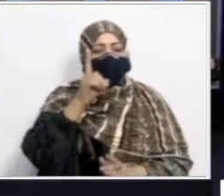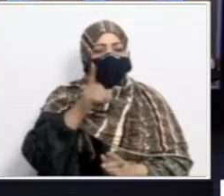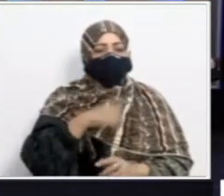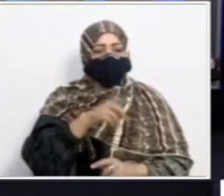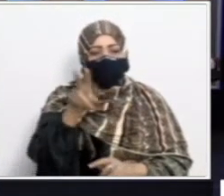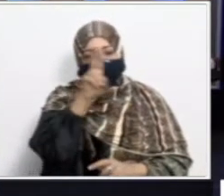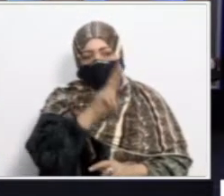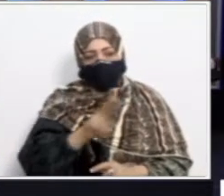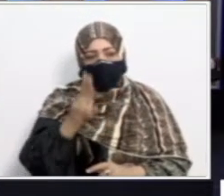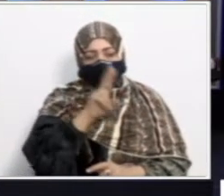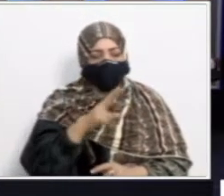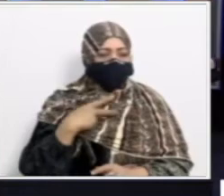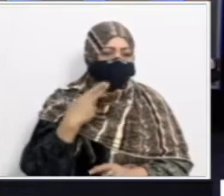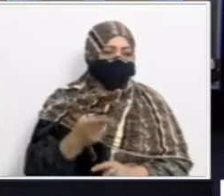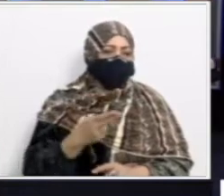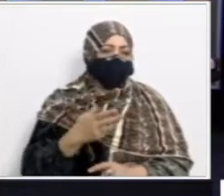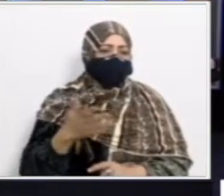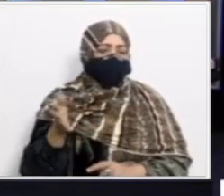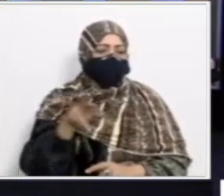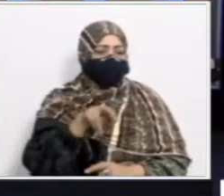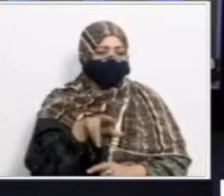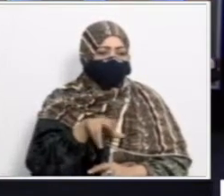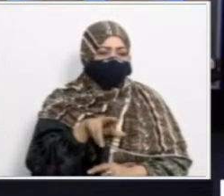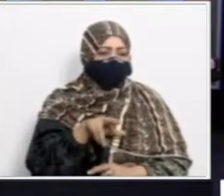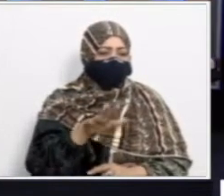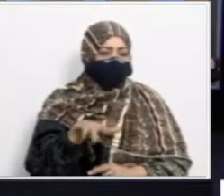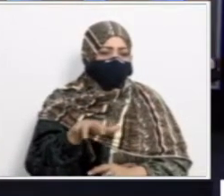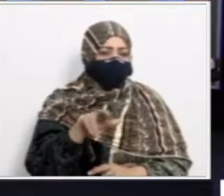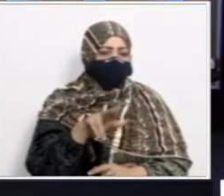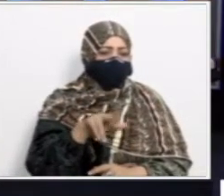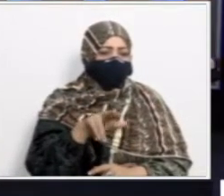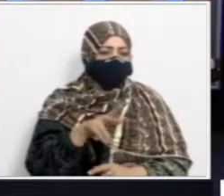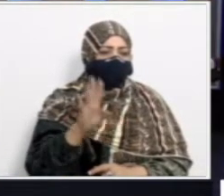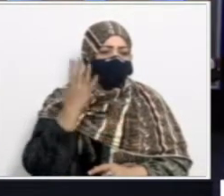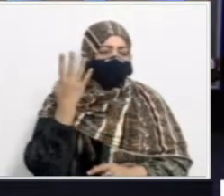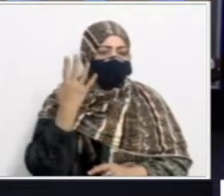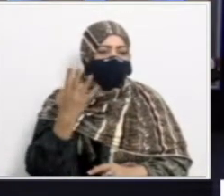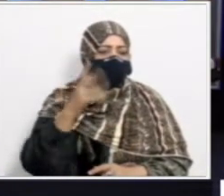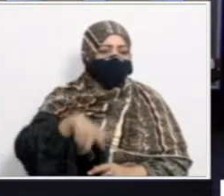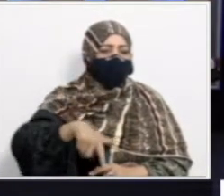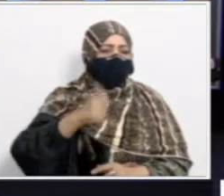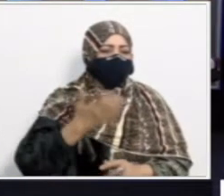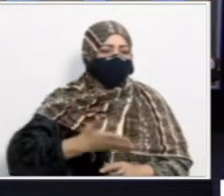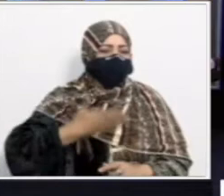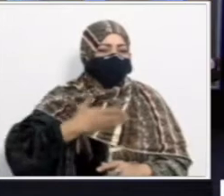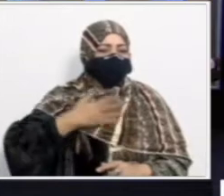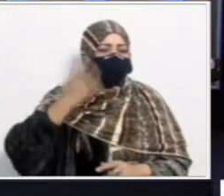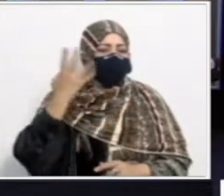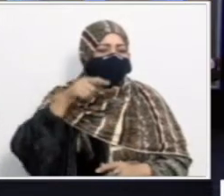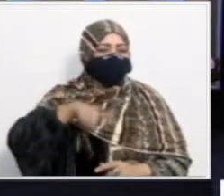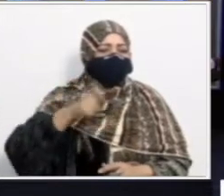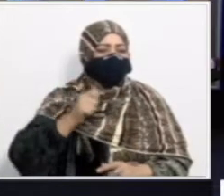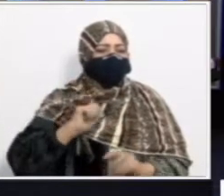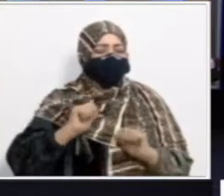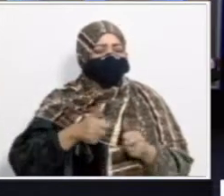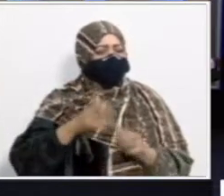يعني في العمر مواليد 64 يعني، وكما تقول في الصلاة ما شاء الله هو وأبنائه أول